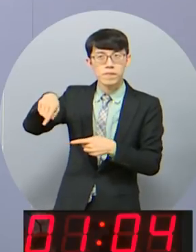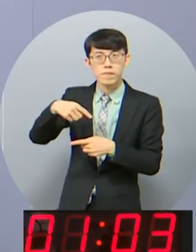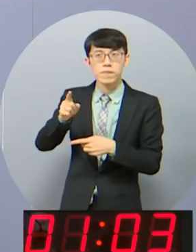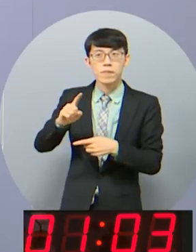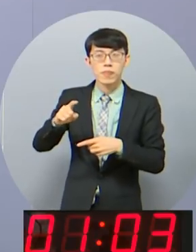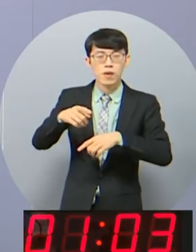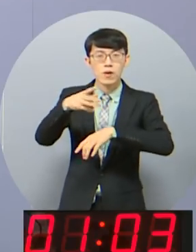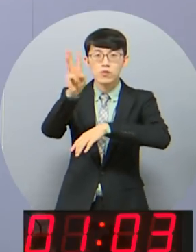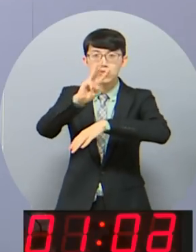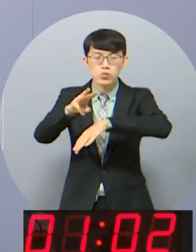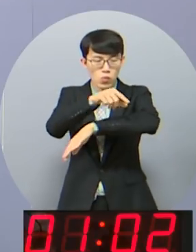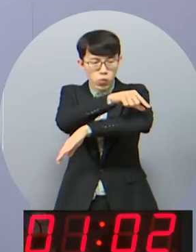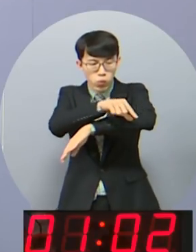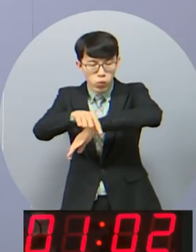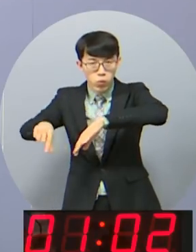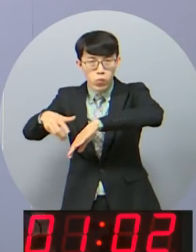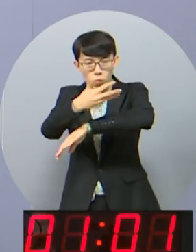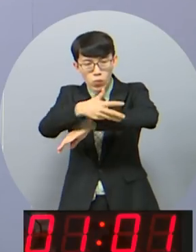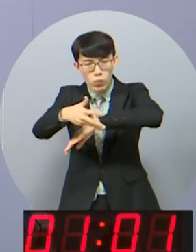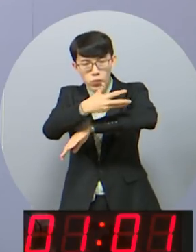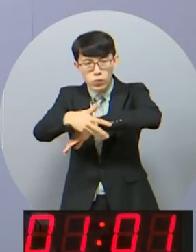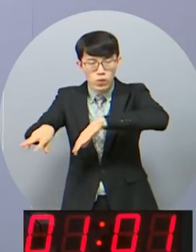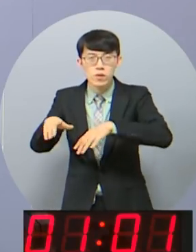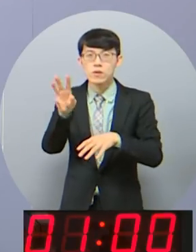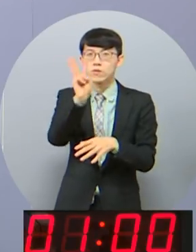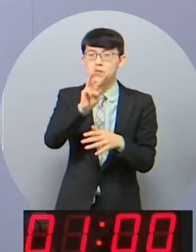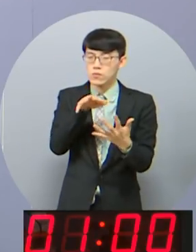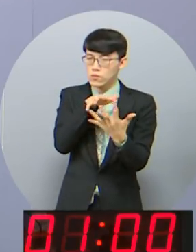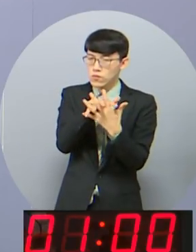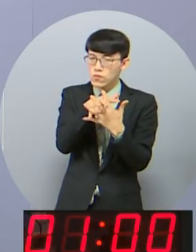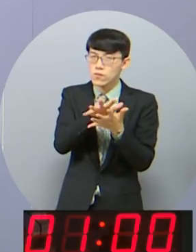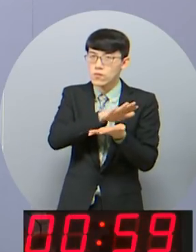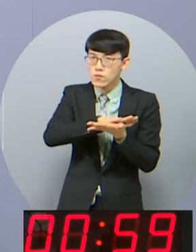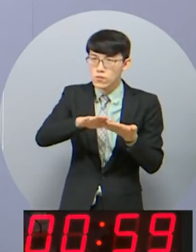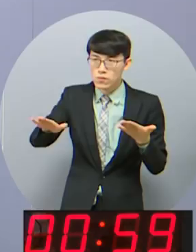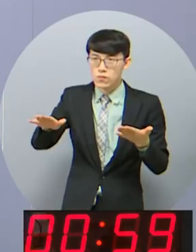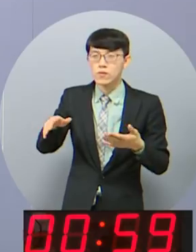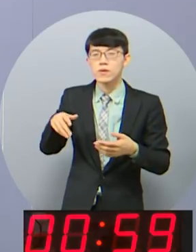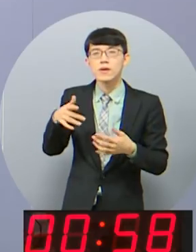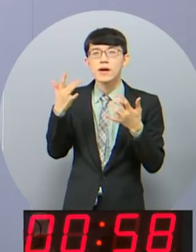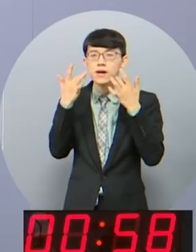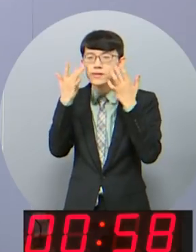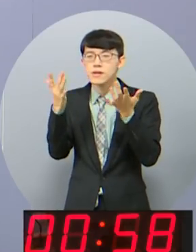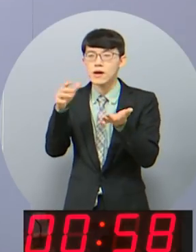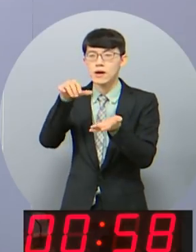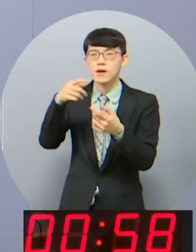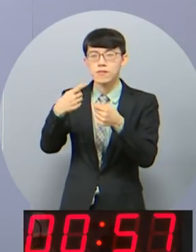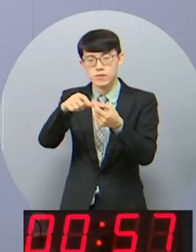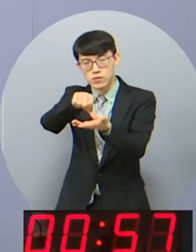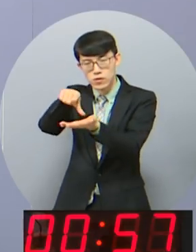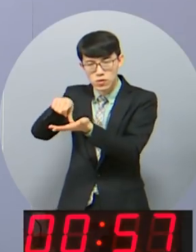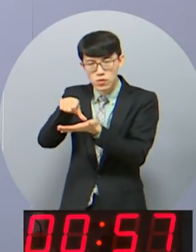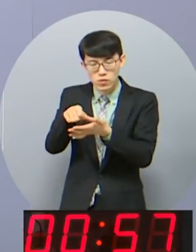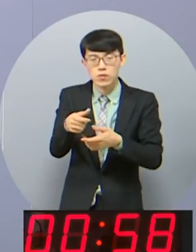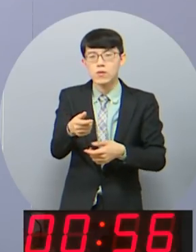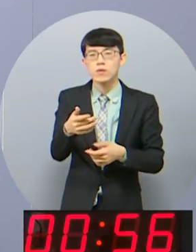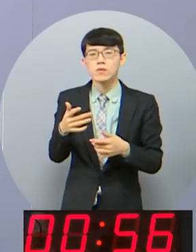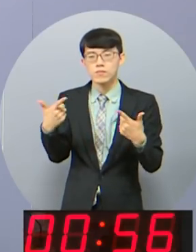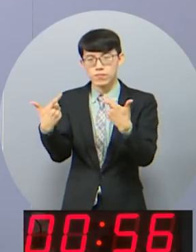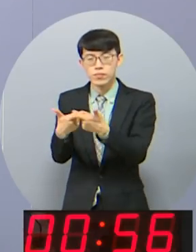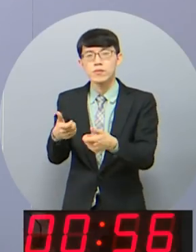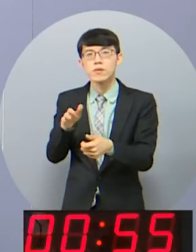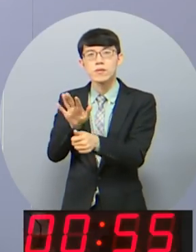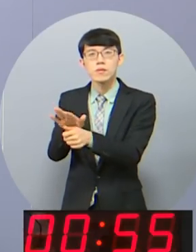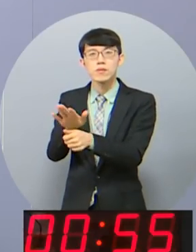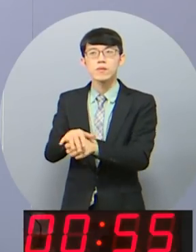过滤个清气水，清气好的时阵啊。会当搁压财产，安尼你就爱准伊安尼。过来咱从事吼，和